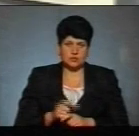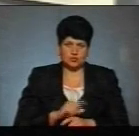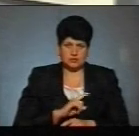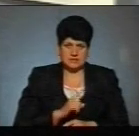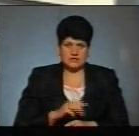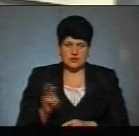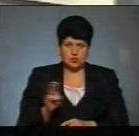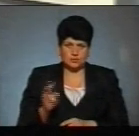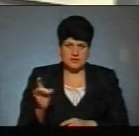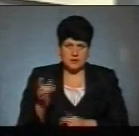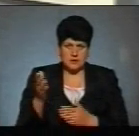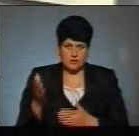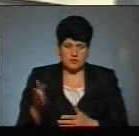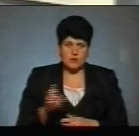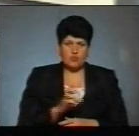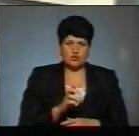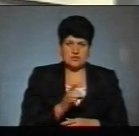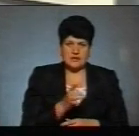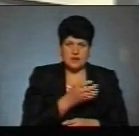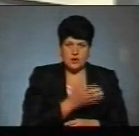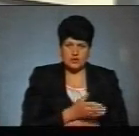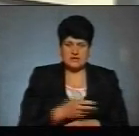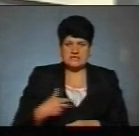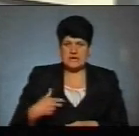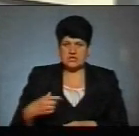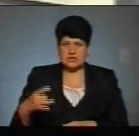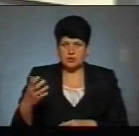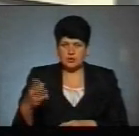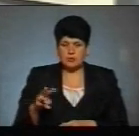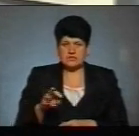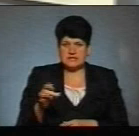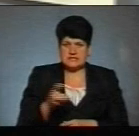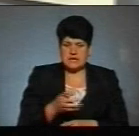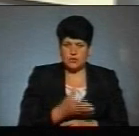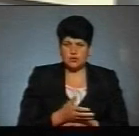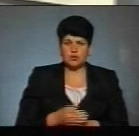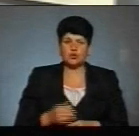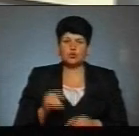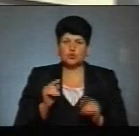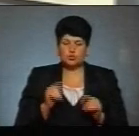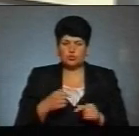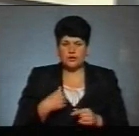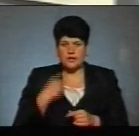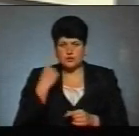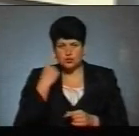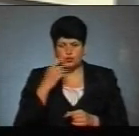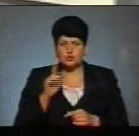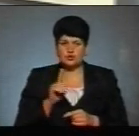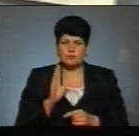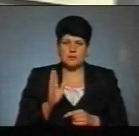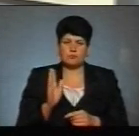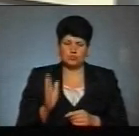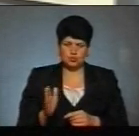Це Шумський регіон, це Бучицький регіон, це Заліщицький регіон, Монастирський регіон. Тому я думаю, що